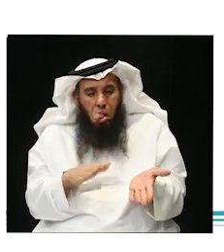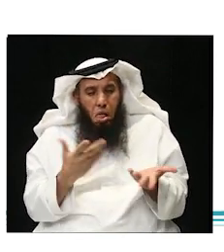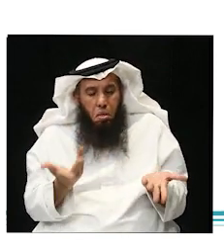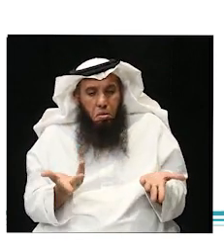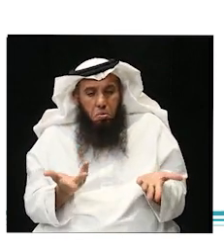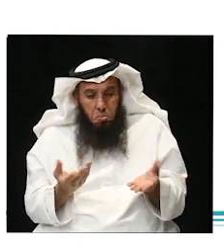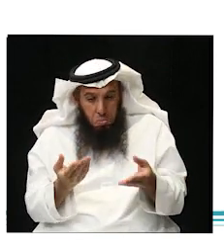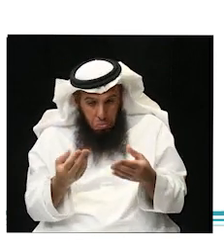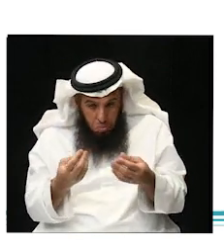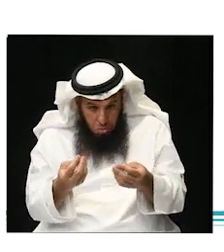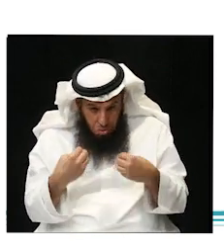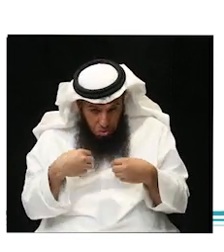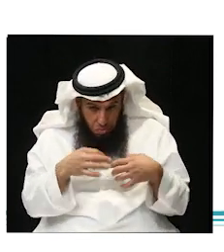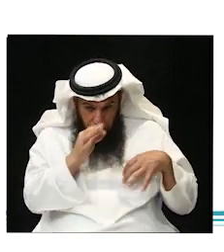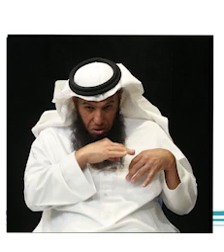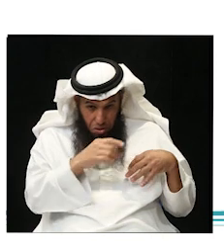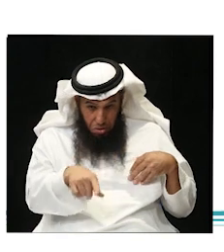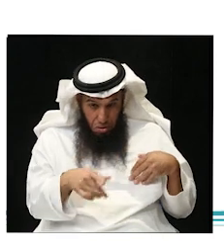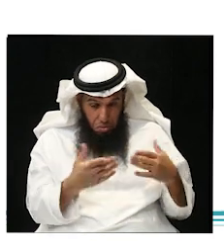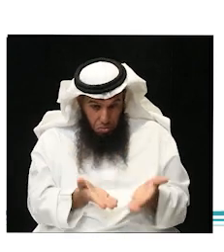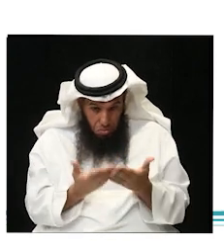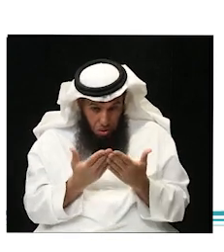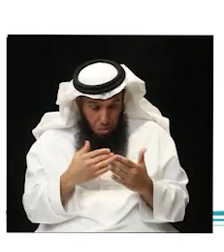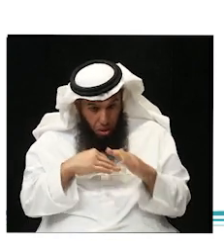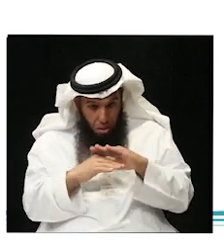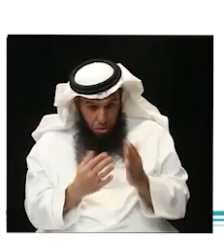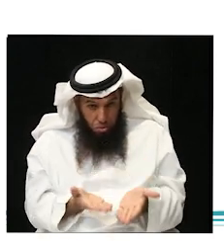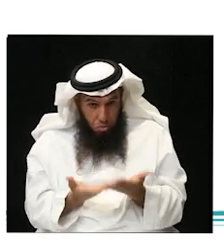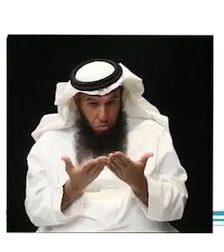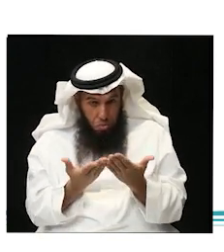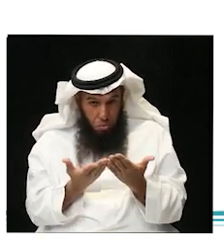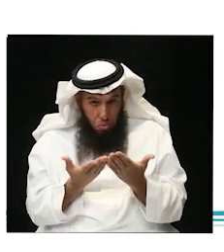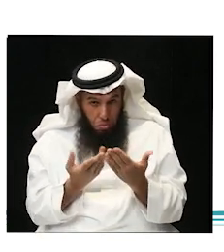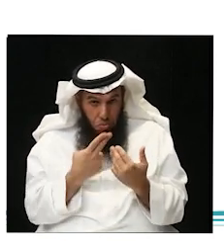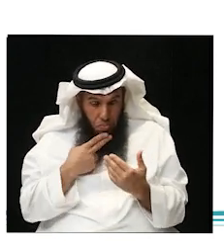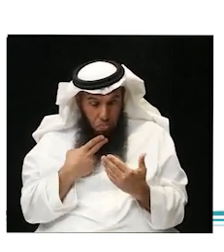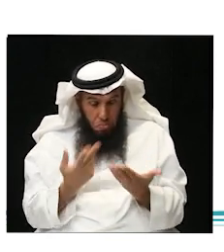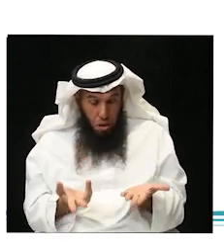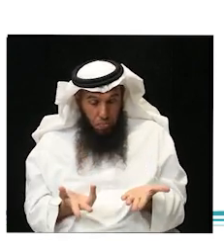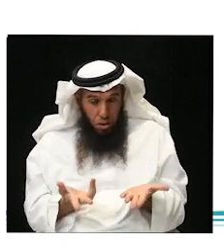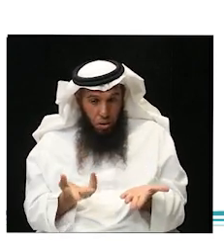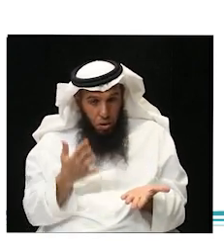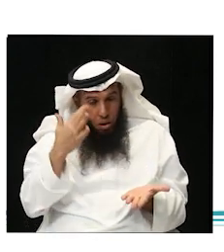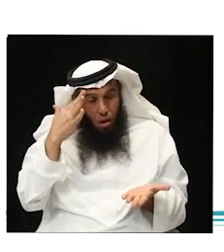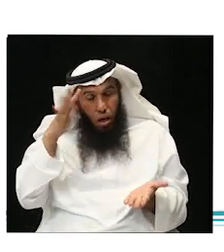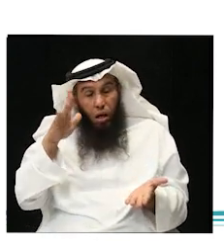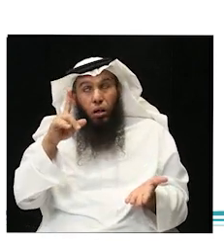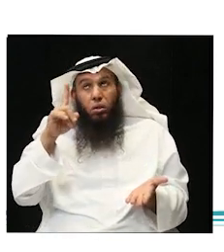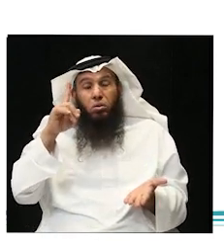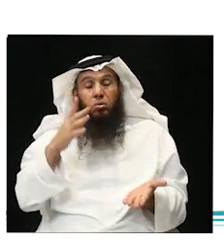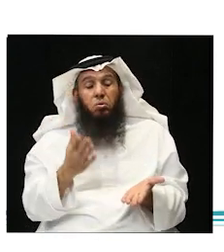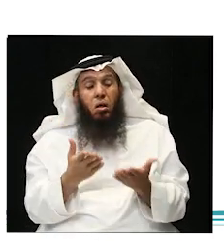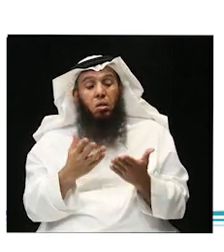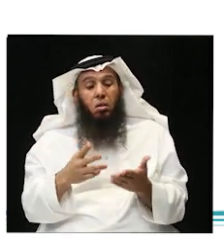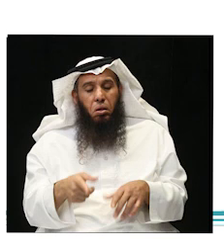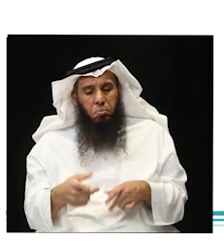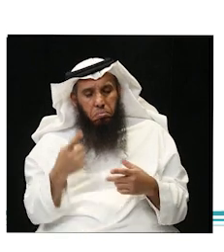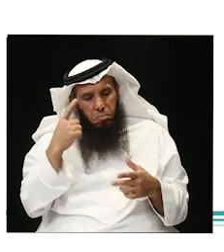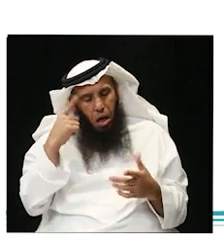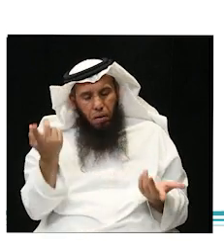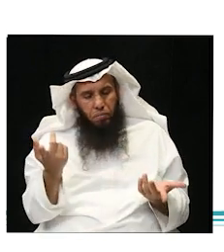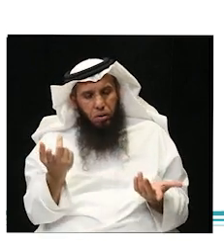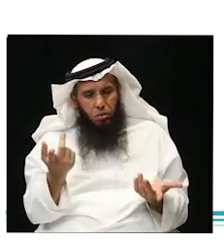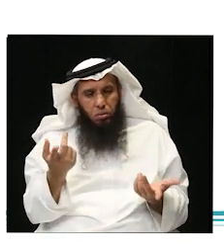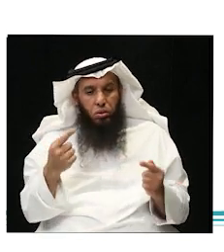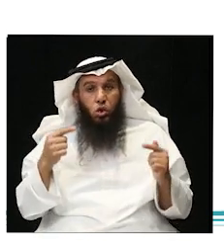الدروس العبادة الباطنة والظاهرة إلى الدعاء، وإن شاء الله الدرس القادم سنأخذ هذه الدروس. والسلام عليكم ورحمة الله